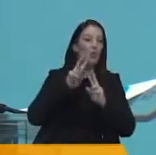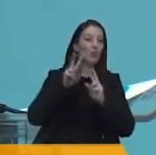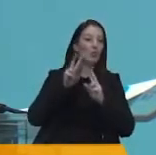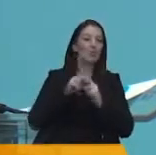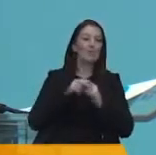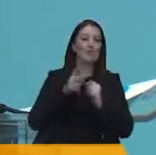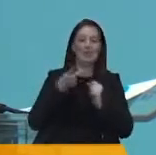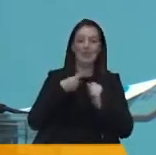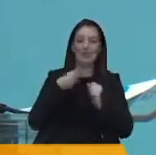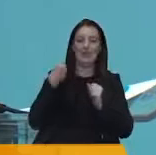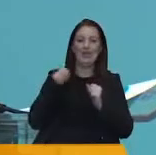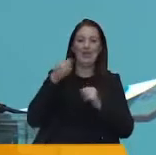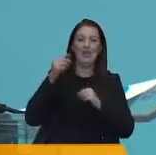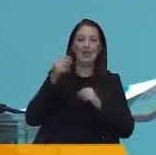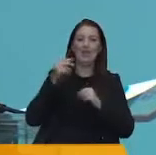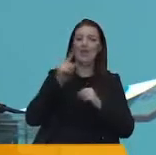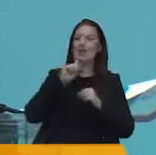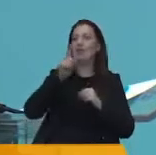Bunları ben yeni çektirdim.